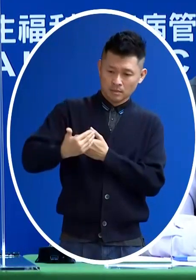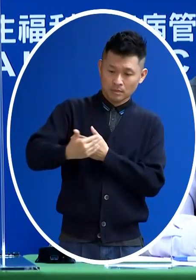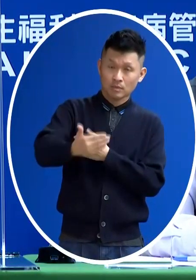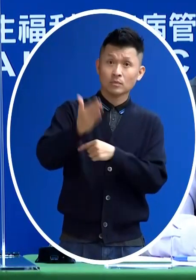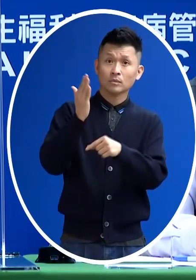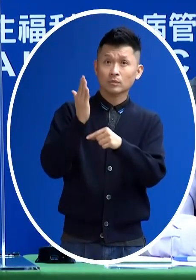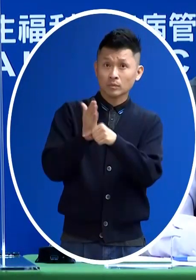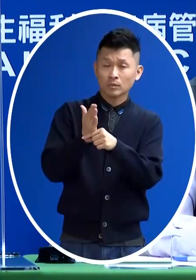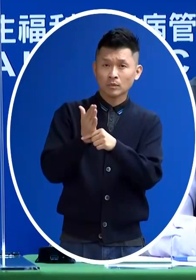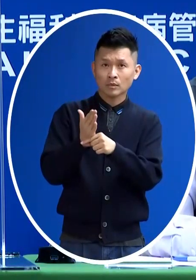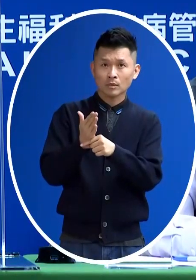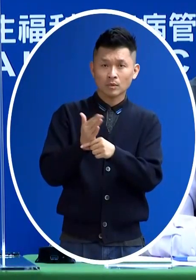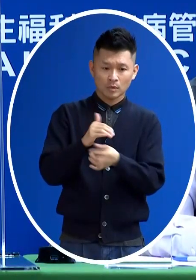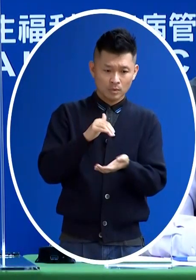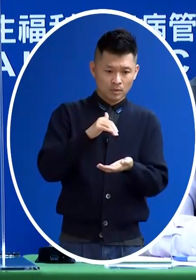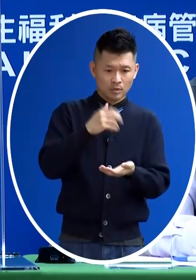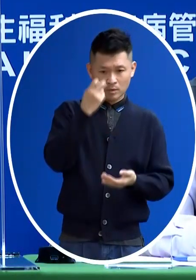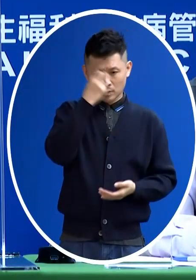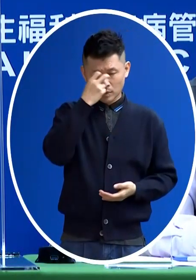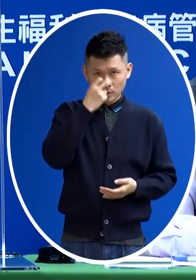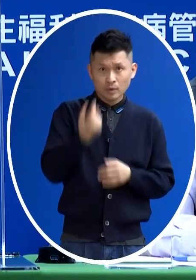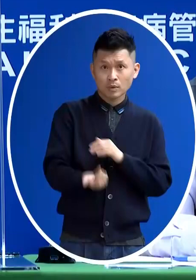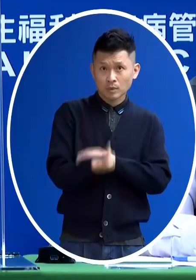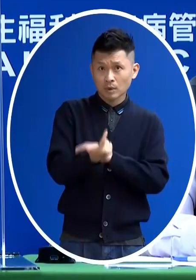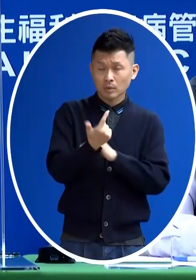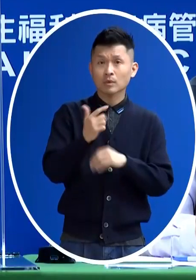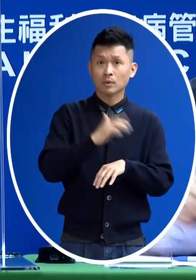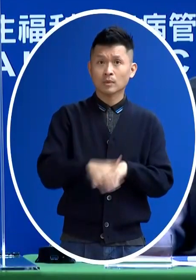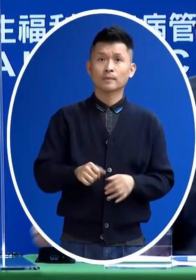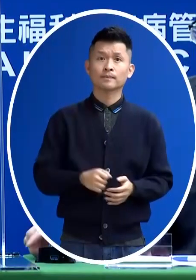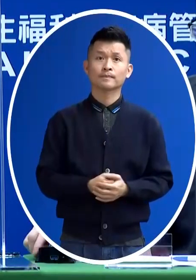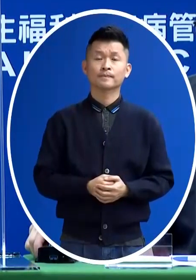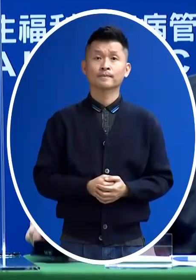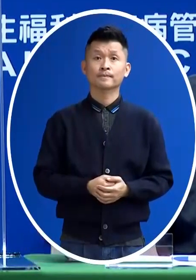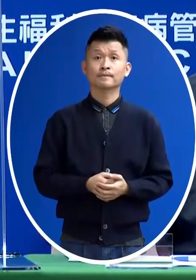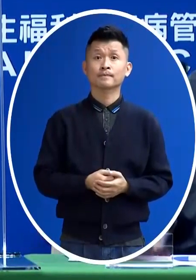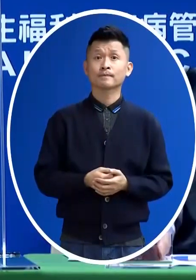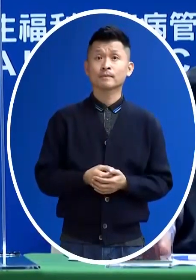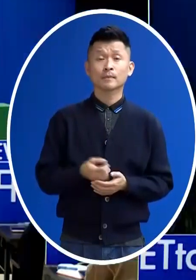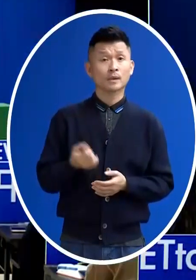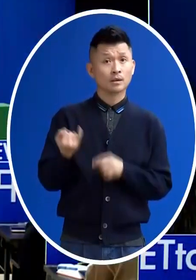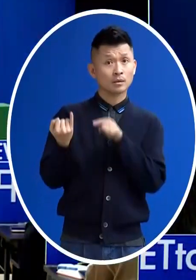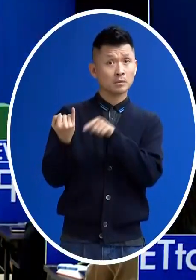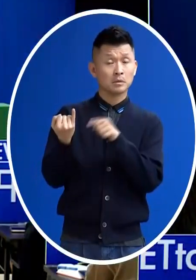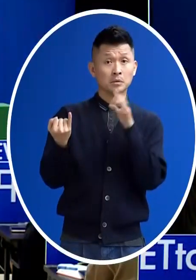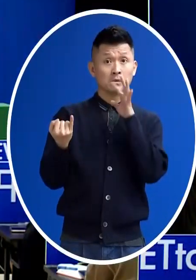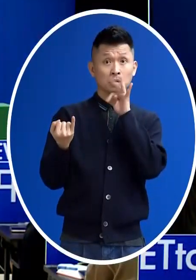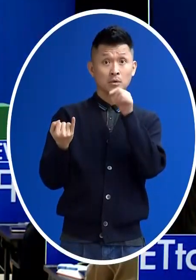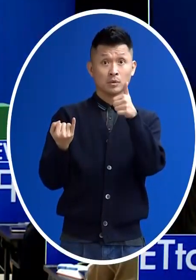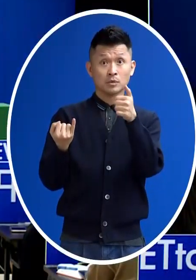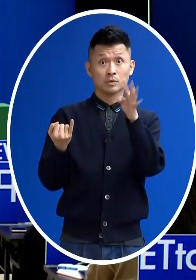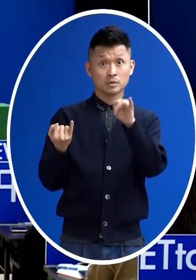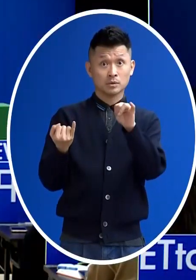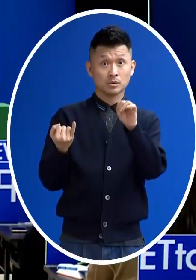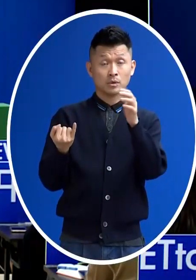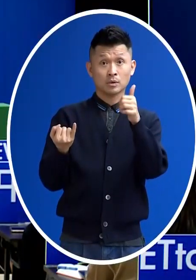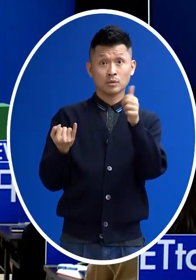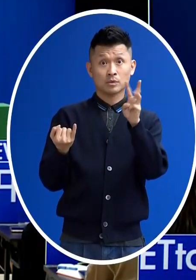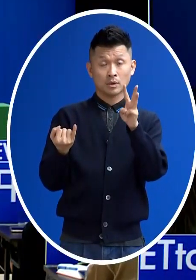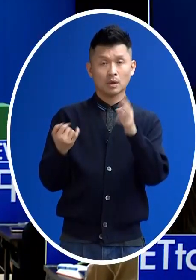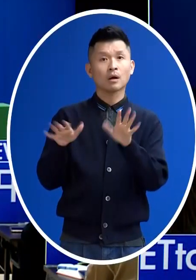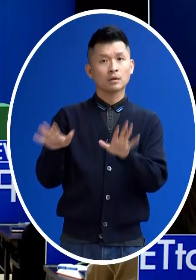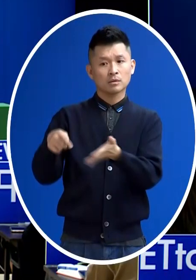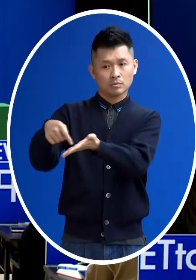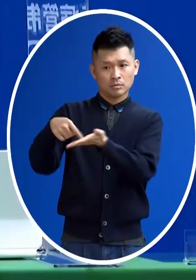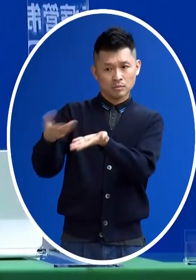们也会尽速的来审理。那目前的情况，刚才讲53岁的，就讲在更新这个。 目前已经收到了他的